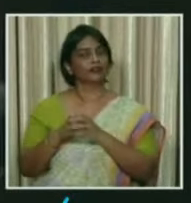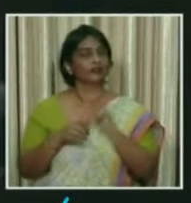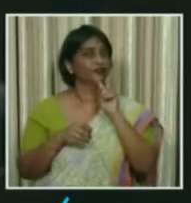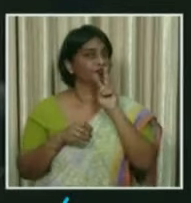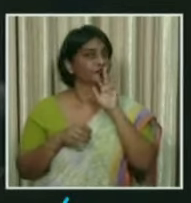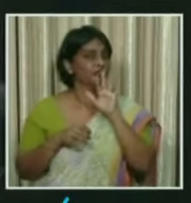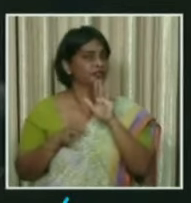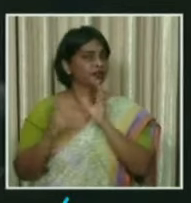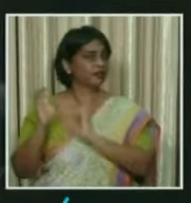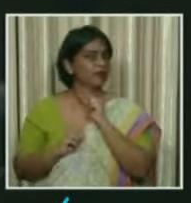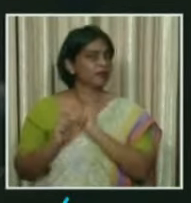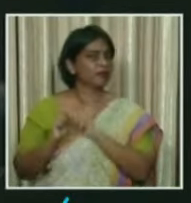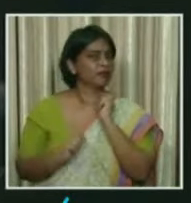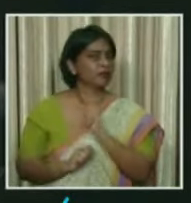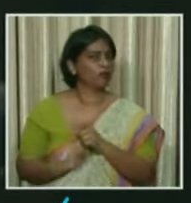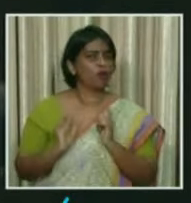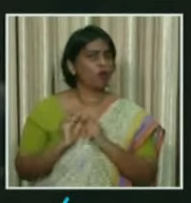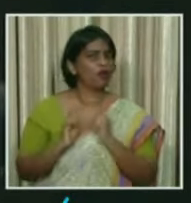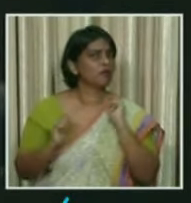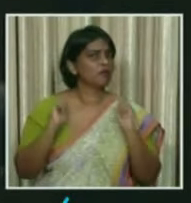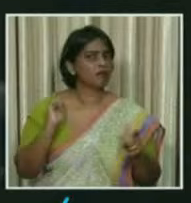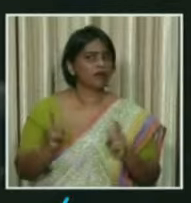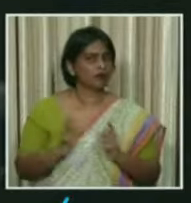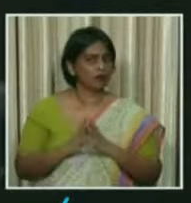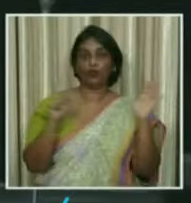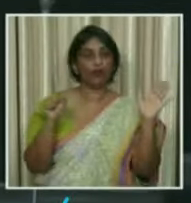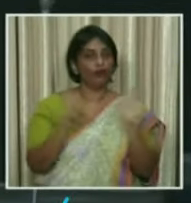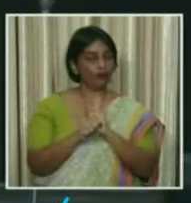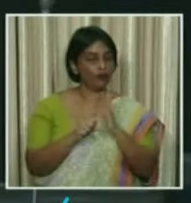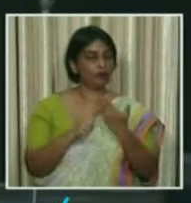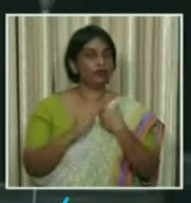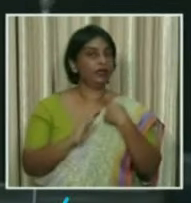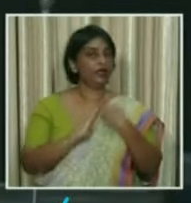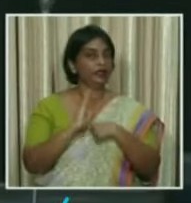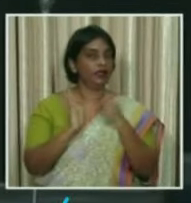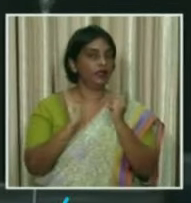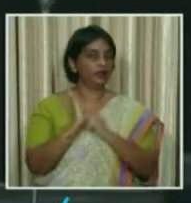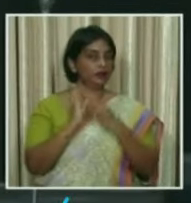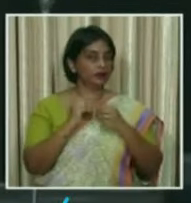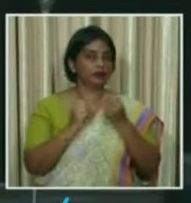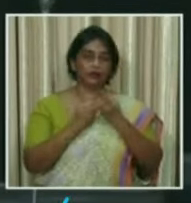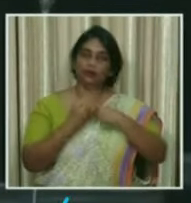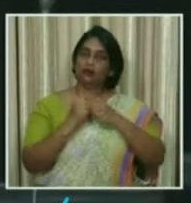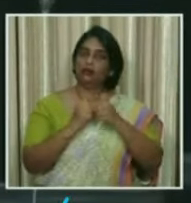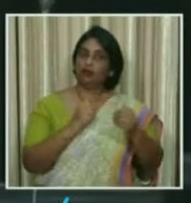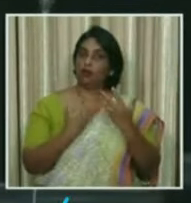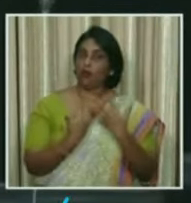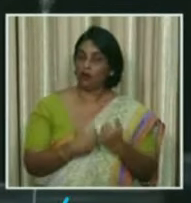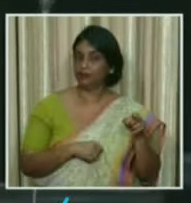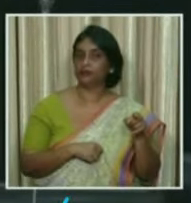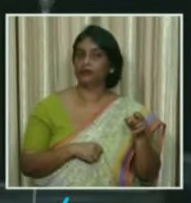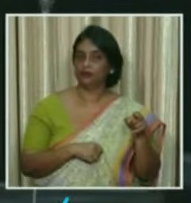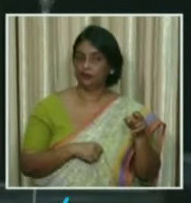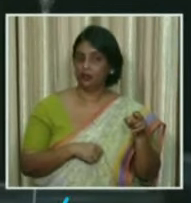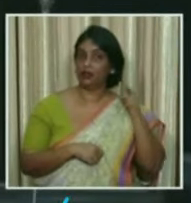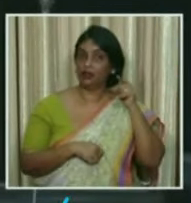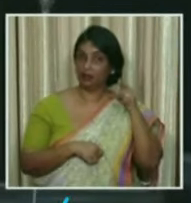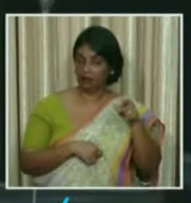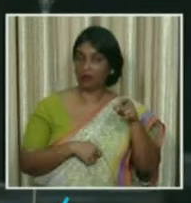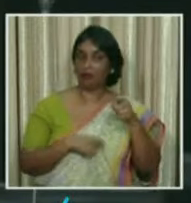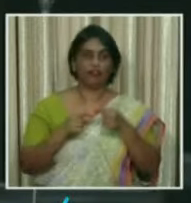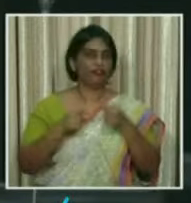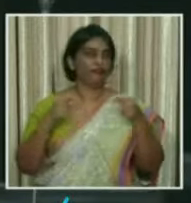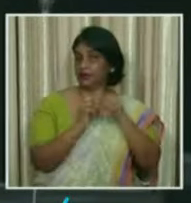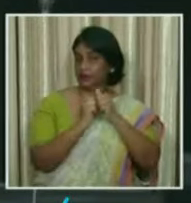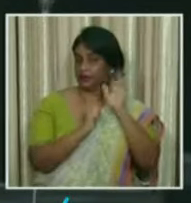කොහොමද 129ක පොලියක් ගෙවන්නේ? ඒක බරපතල අසාධාරණයක්. දේශීය ණය ප්‍රතිහුගත කරන එකට යන්න වෙච්ච අවස්ථාවේ ඔබතුමාලා ඊට විරුද්ධව